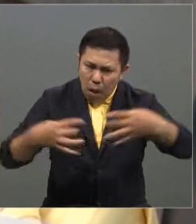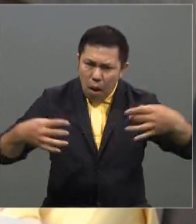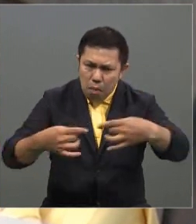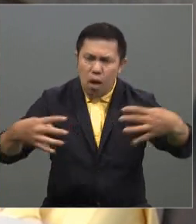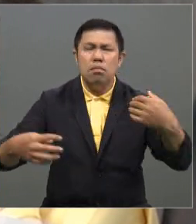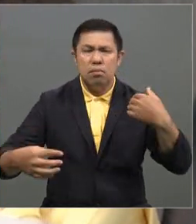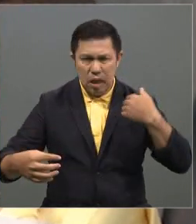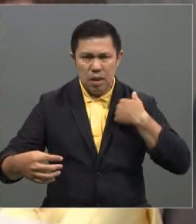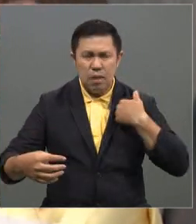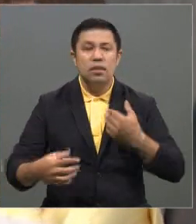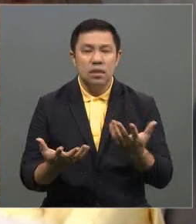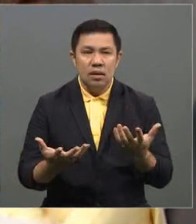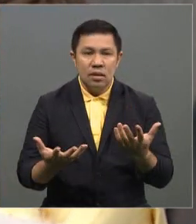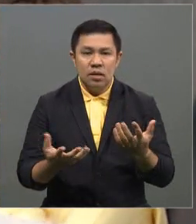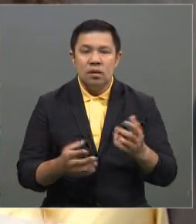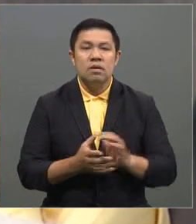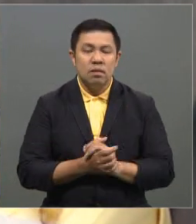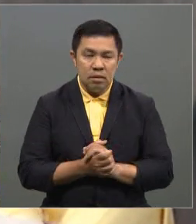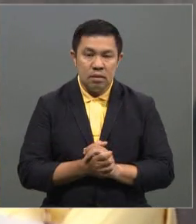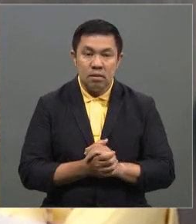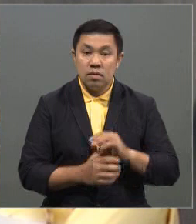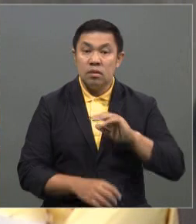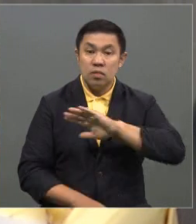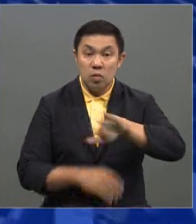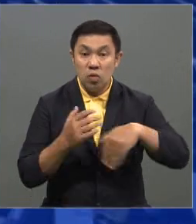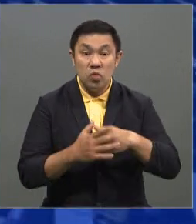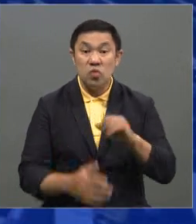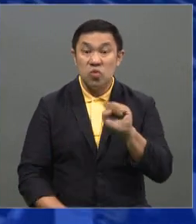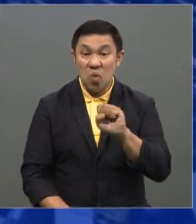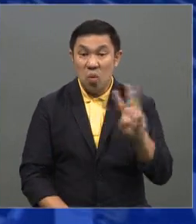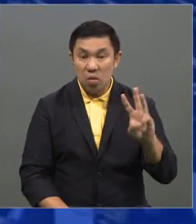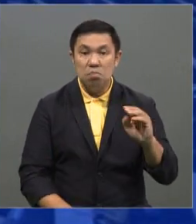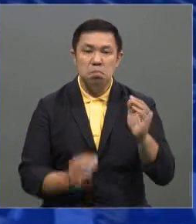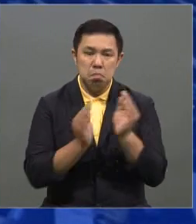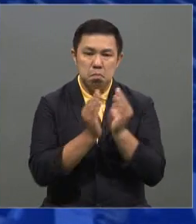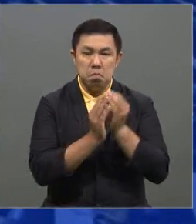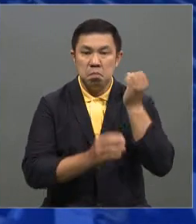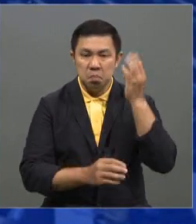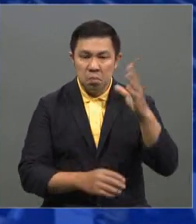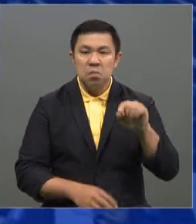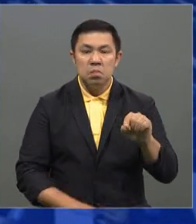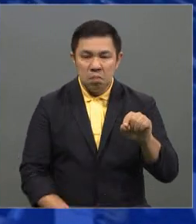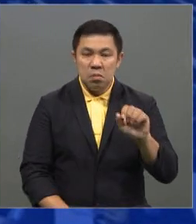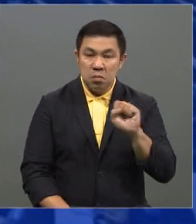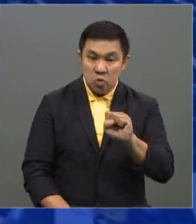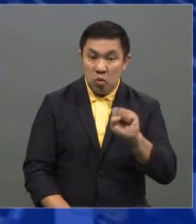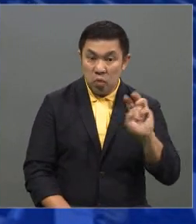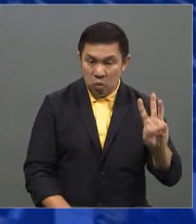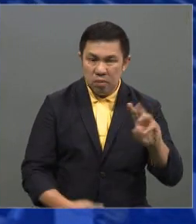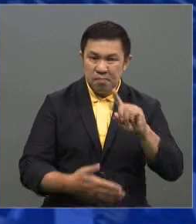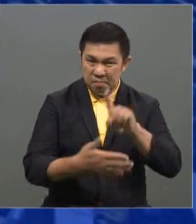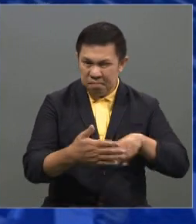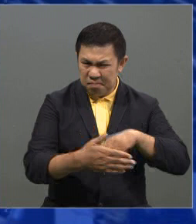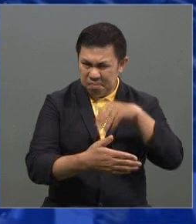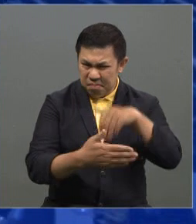บ้างนะครับแต่ท้ายที่สุดเนี่ยนะครับสมาชิกวุฒิสภาส่วนใหญ่ก็มองว่าการเลือกสวอาจจะเกิดปัญหา